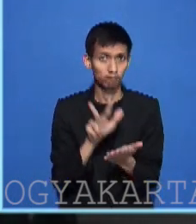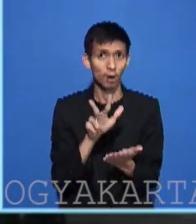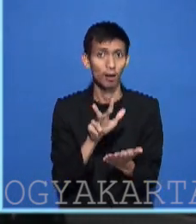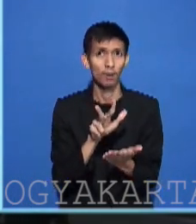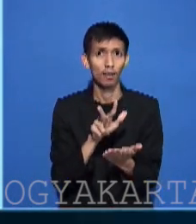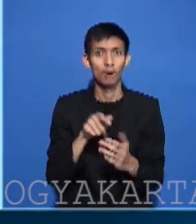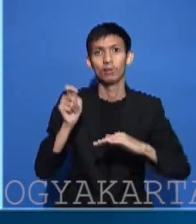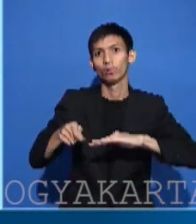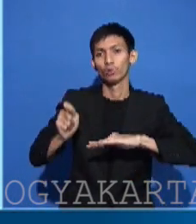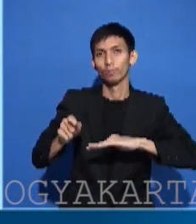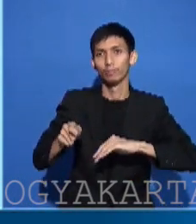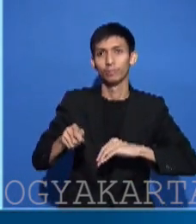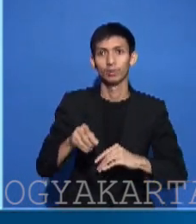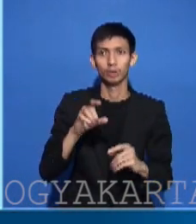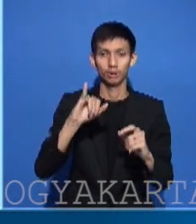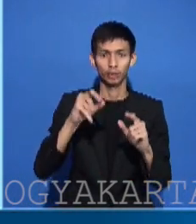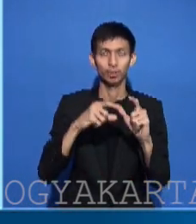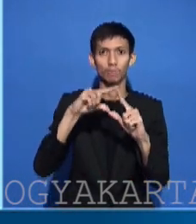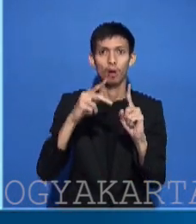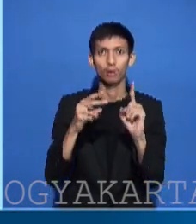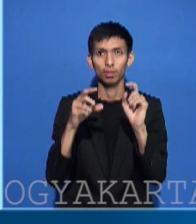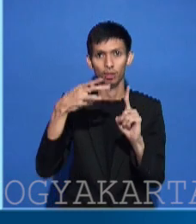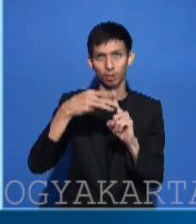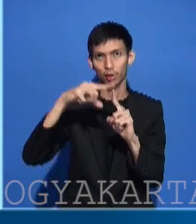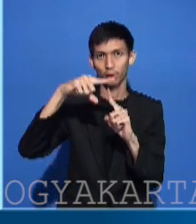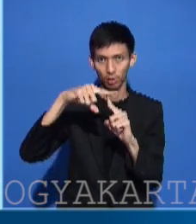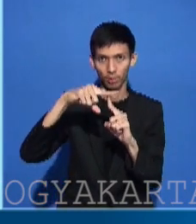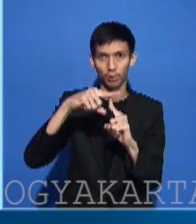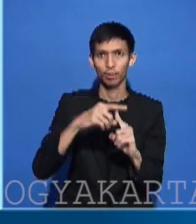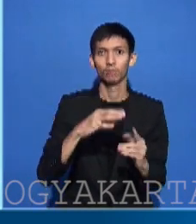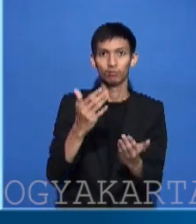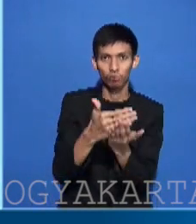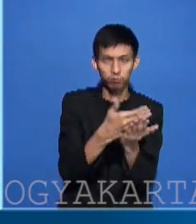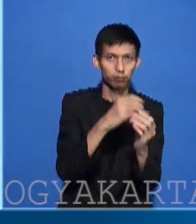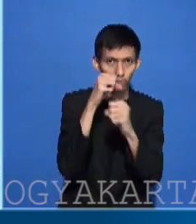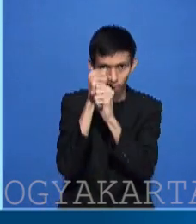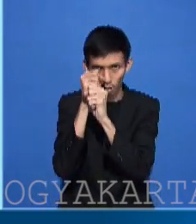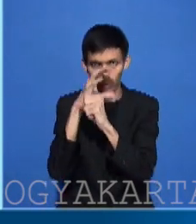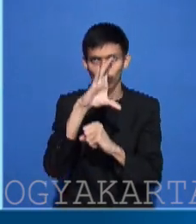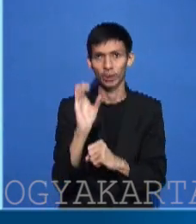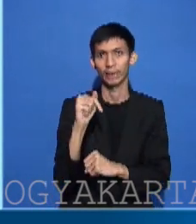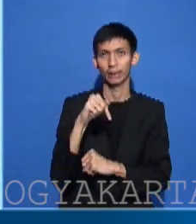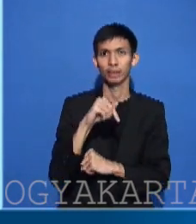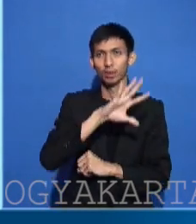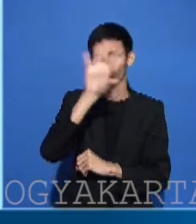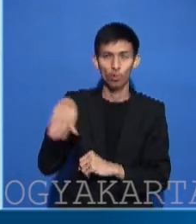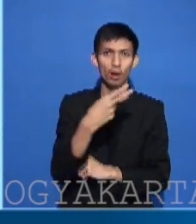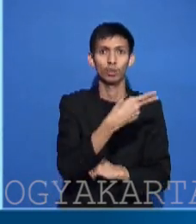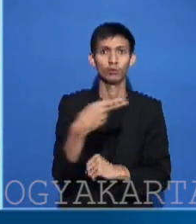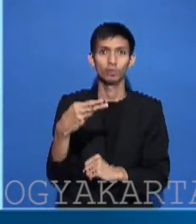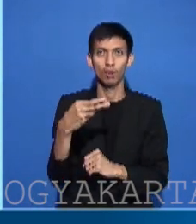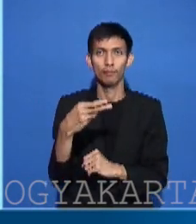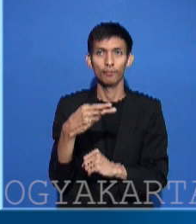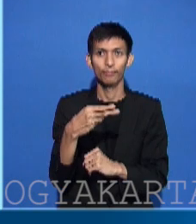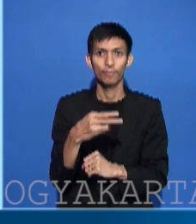itu. Tetapi kalau kita melihat data hilal sore hari ini di seluruh Indonesia, Sabang sampai